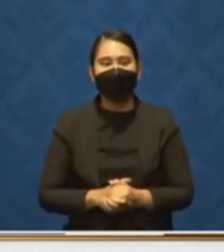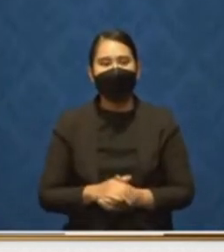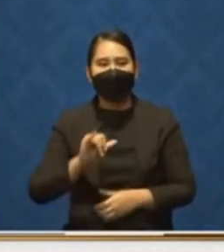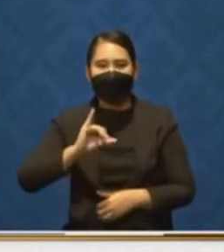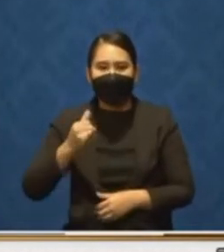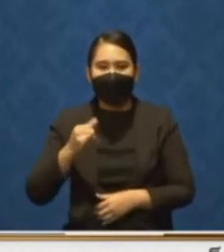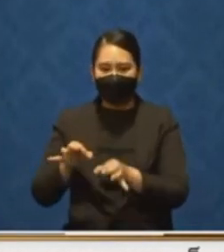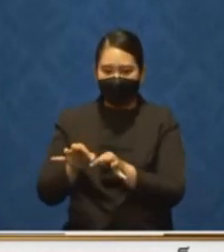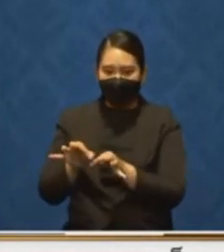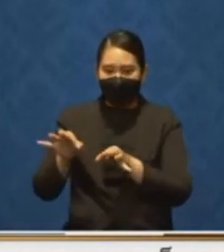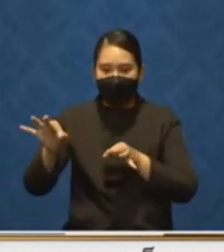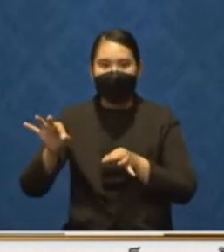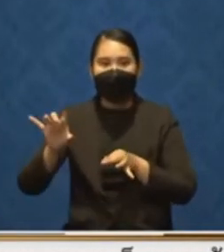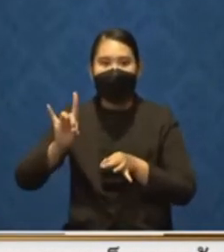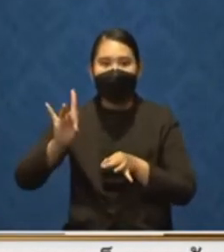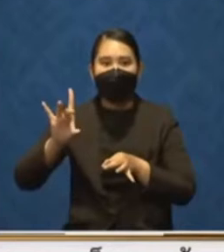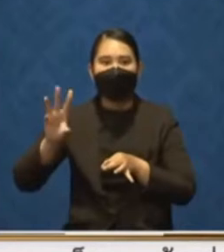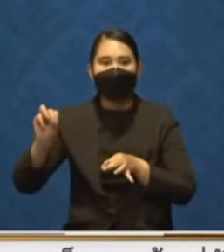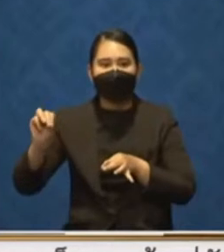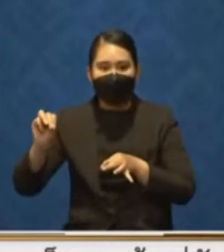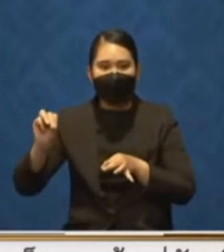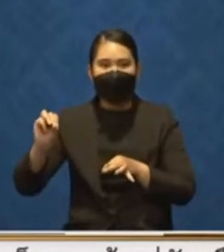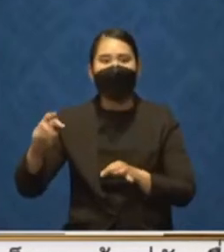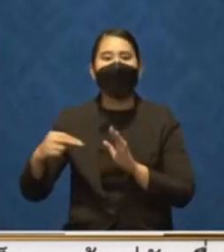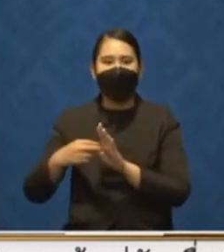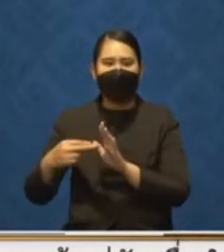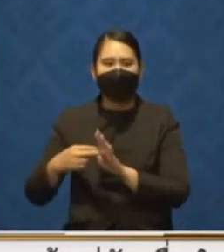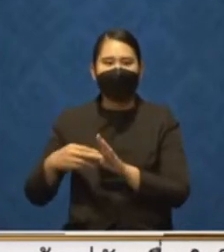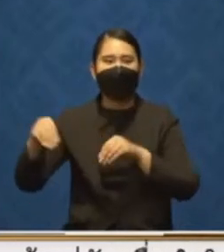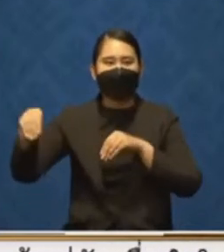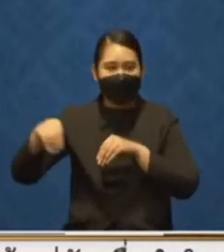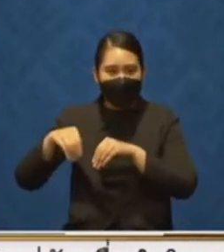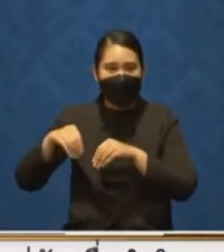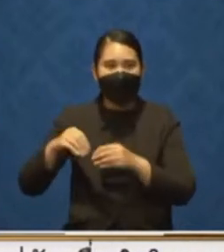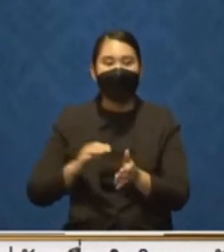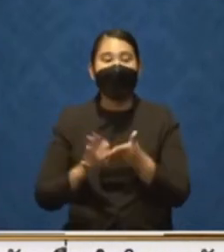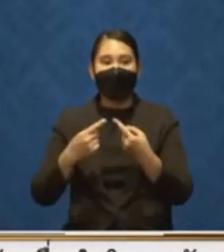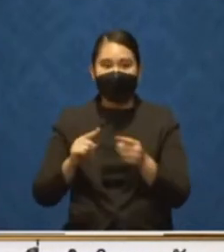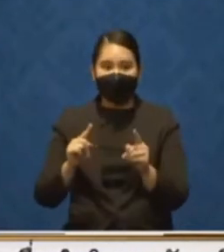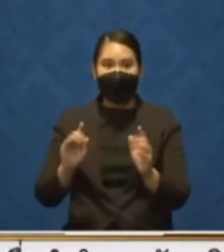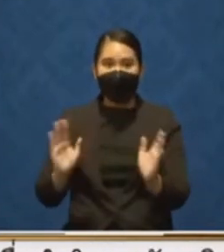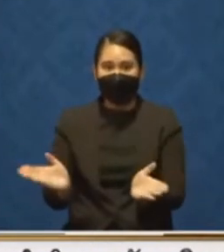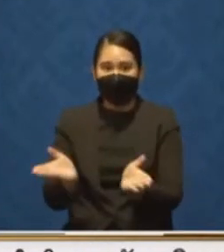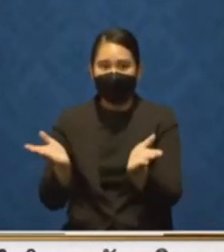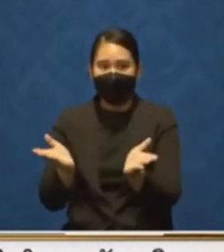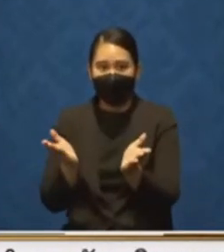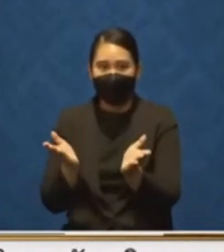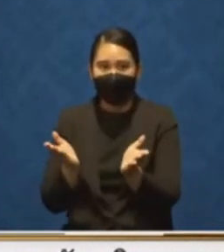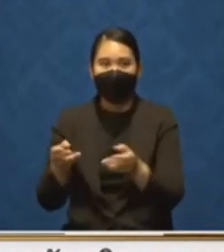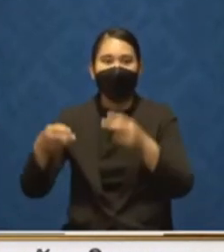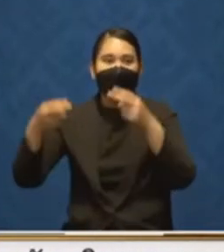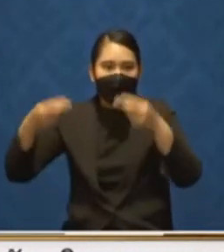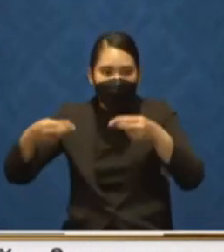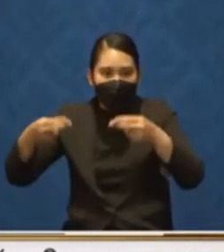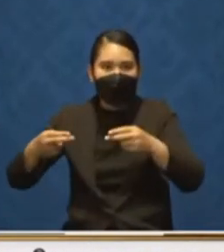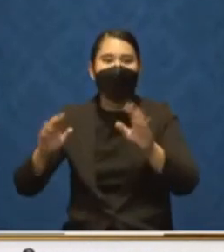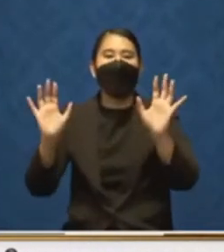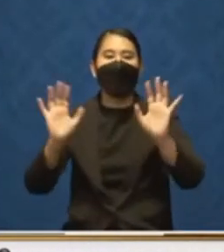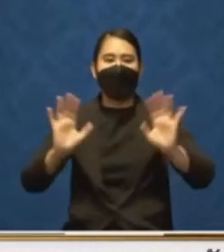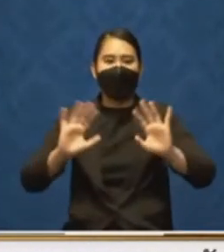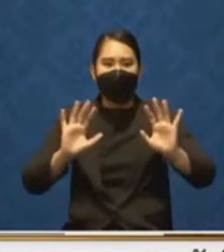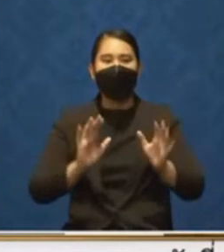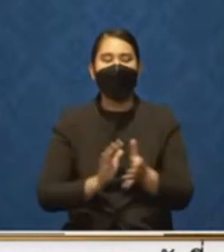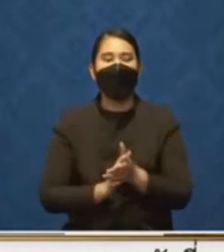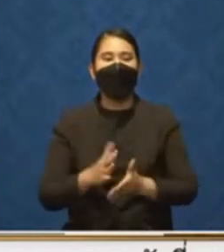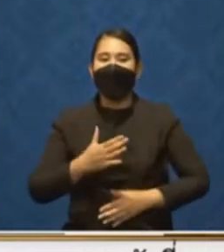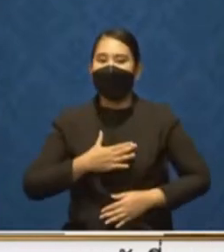ไม่ถึงร้อยเมตรที่ทำไปนั้นก็หันหลังชนเราอยู่เนี่ยแต่เราจะต้องไม่สับสนให้เข้าไปต่อสู้กับรัฐบาลเขาผมไม่เคยทำไม่เคย